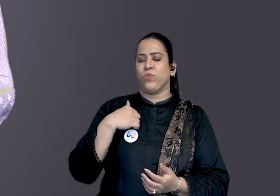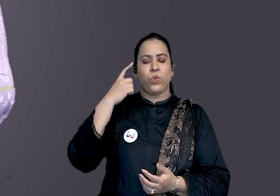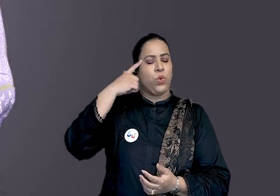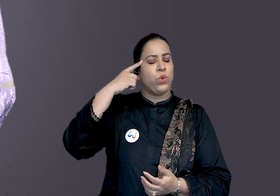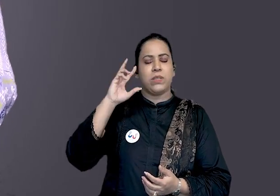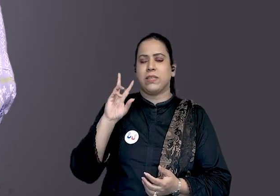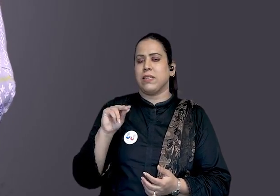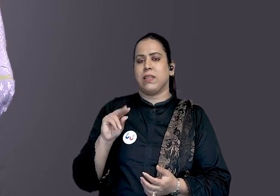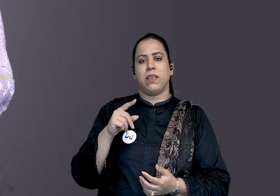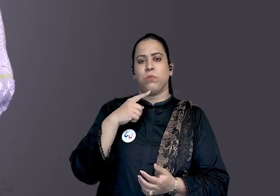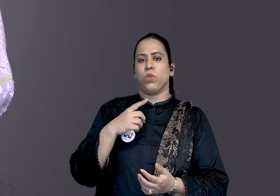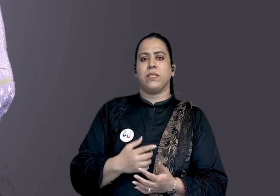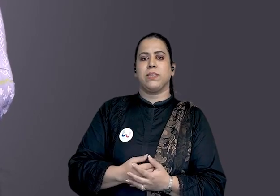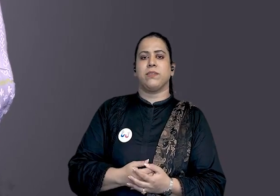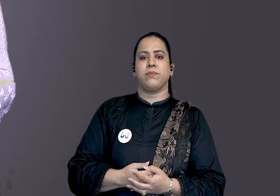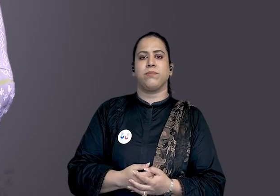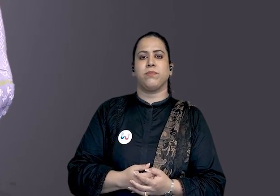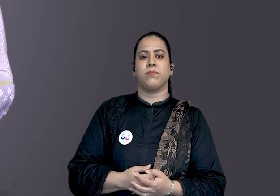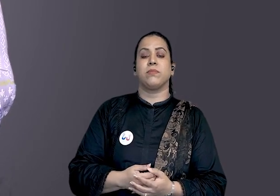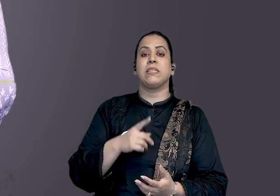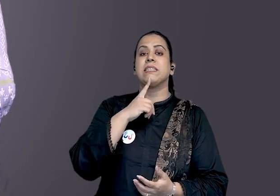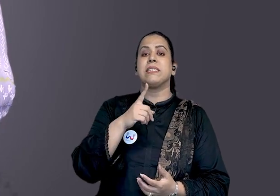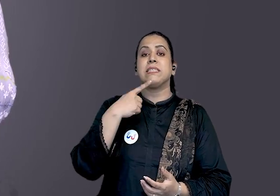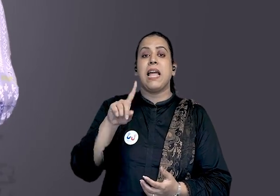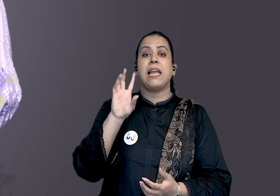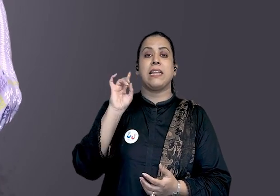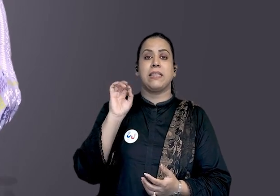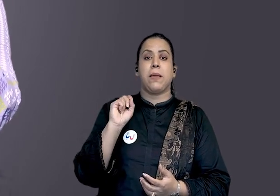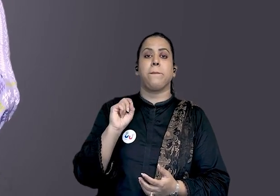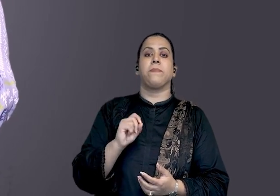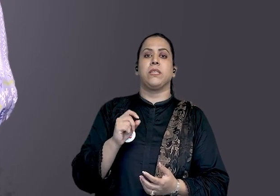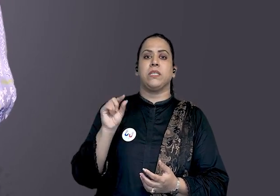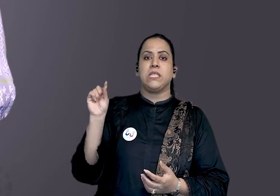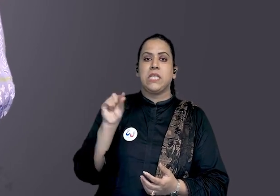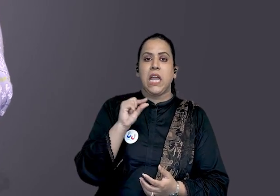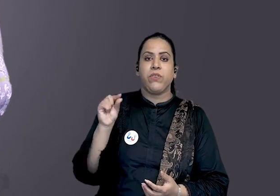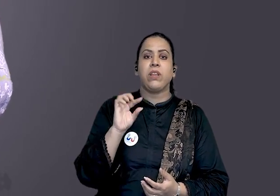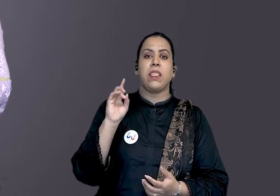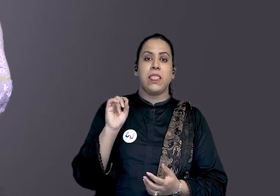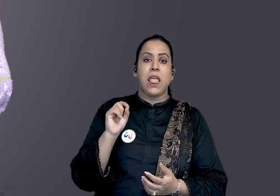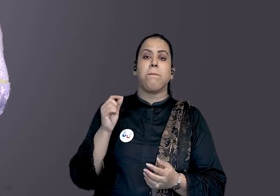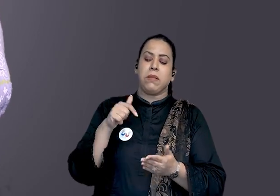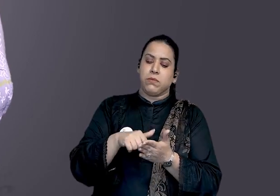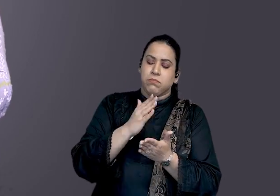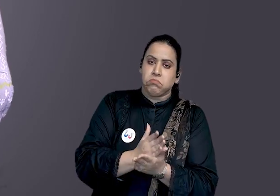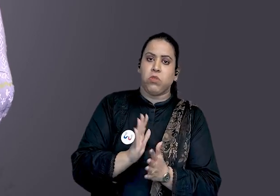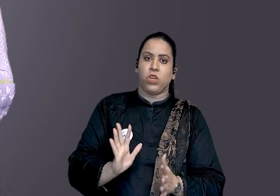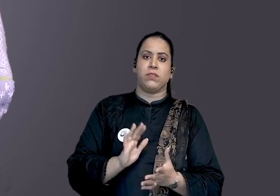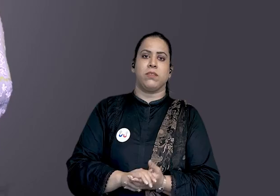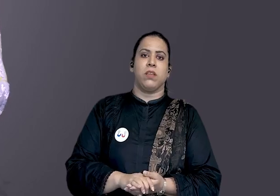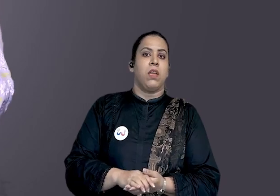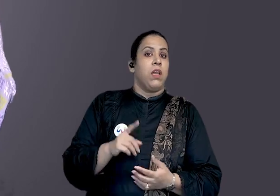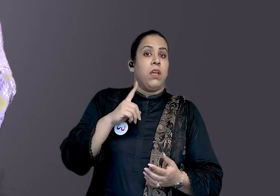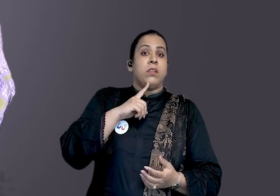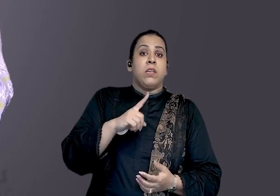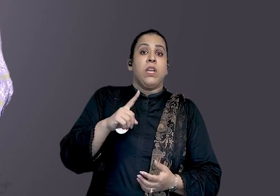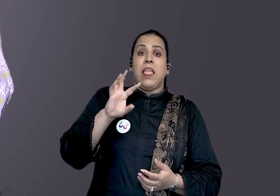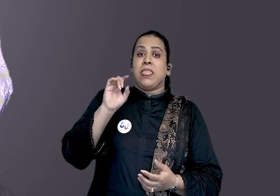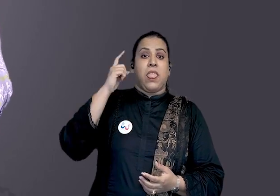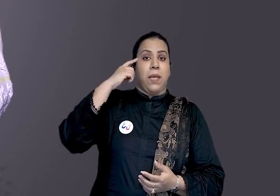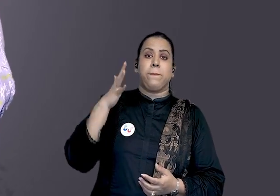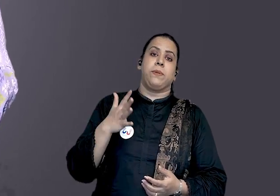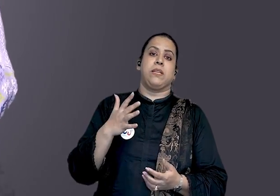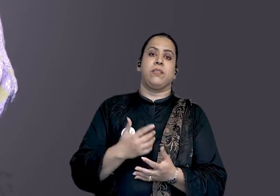हो। एग्जैक्ट नंबर जो है एक टेंटेटिव नंबर तक हम पहुंचते हैं, लेकिन एग्जैक्ट नंबर तक हम अभी नहीं